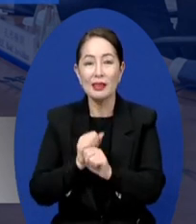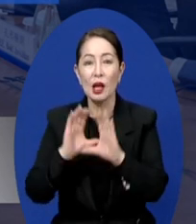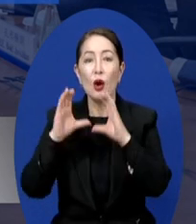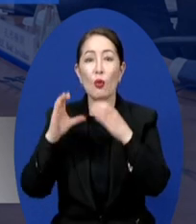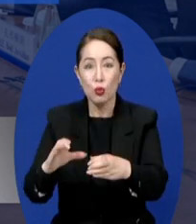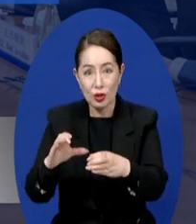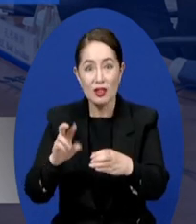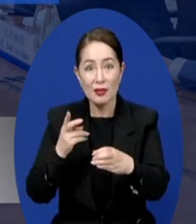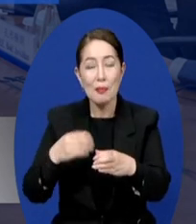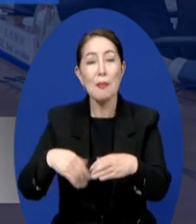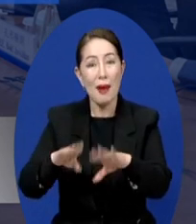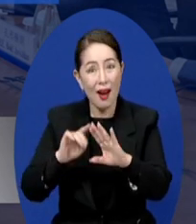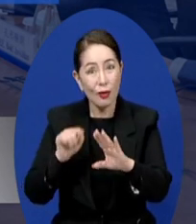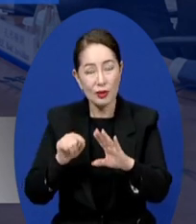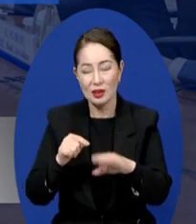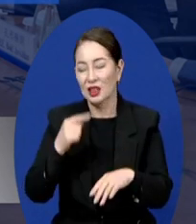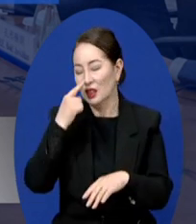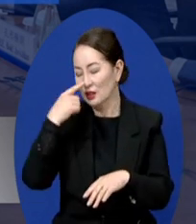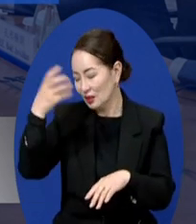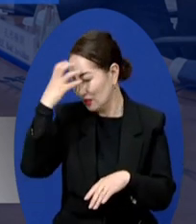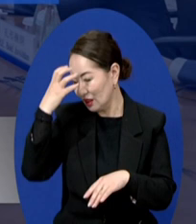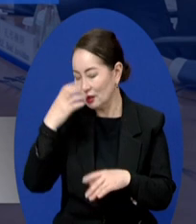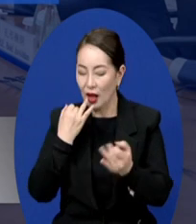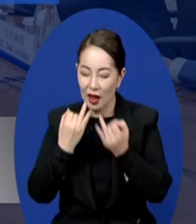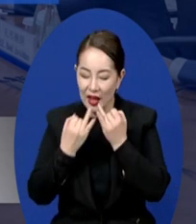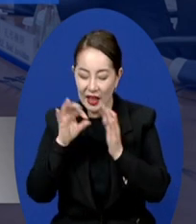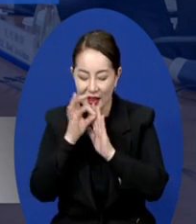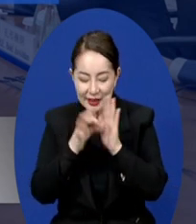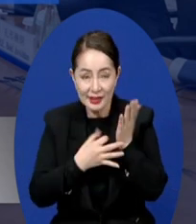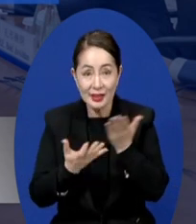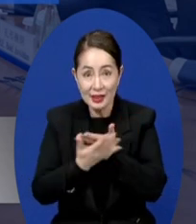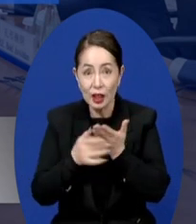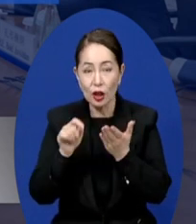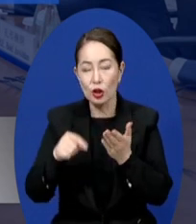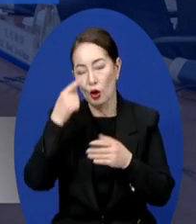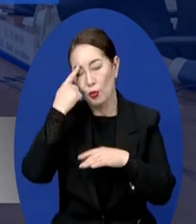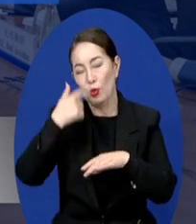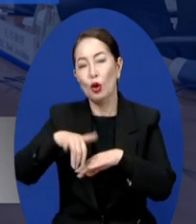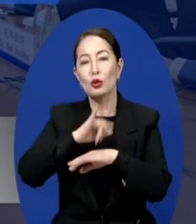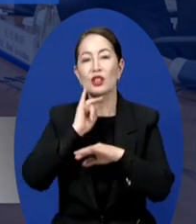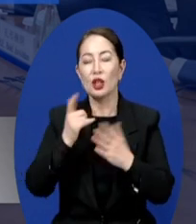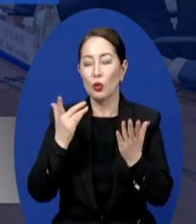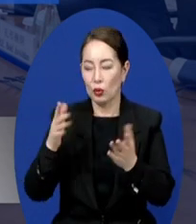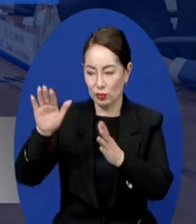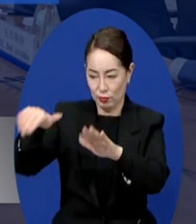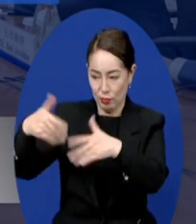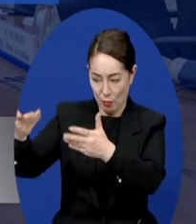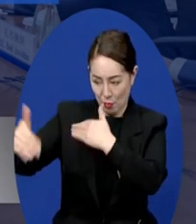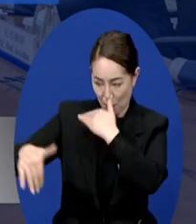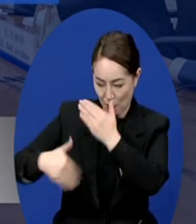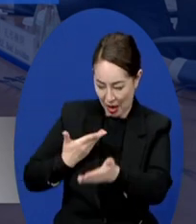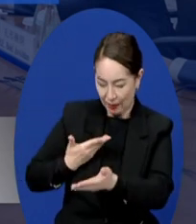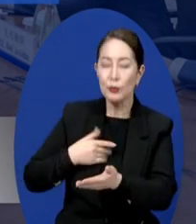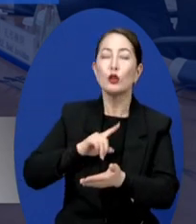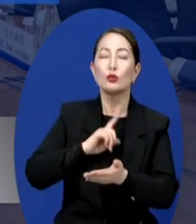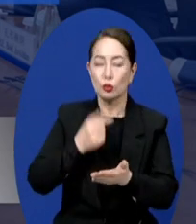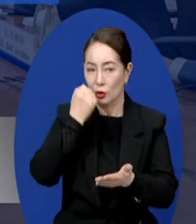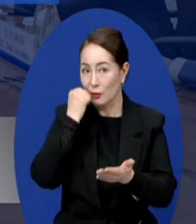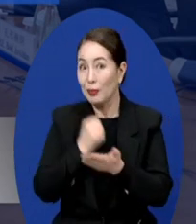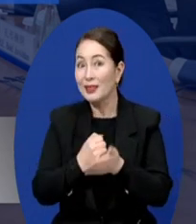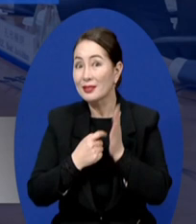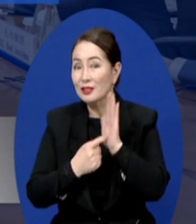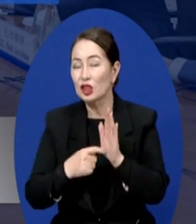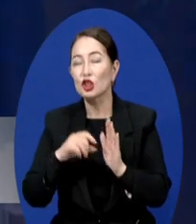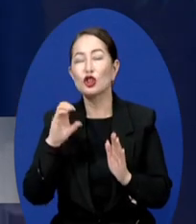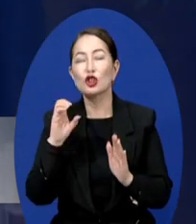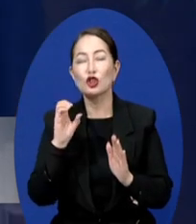газар бүгд найрамдах хятад ард улсын засгийн газар хооронд хэлэлцээрийг Монгол Улсын их хурл соёрхон батлсан тухай батламж чуух бичгийг